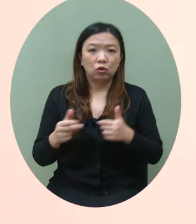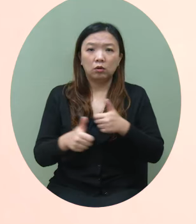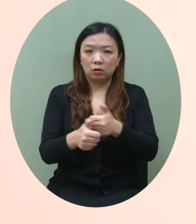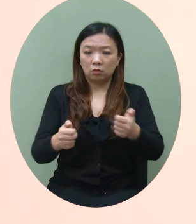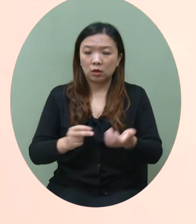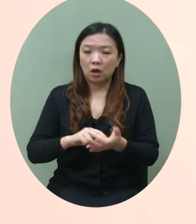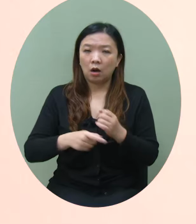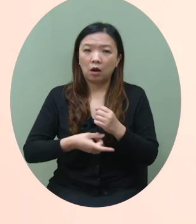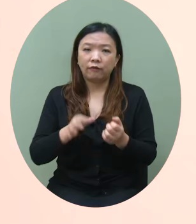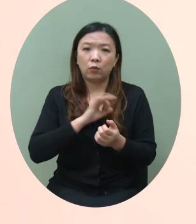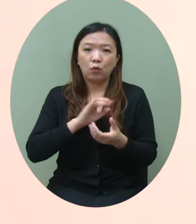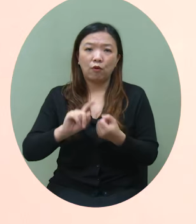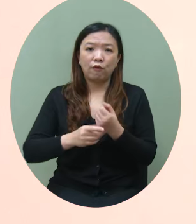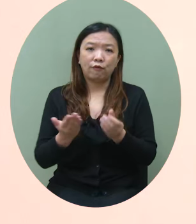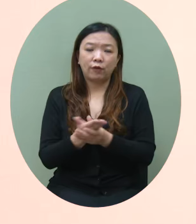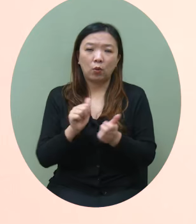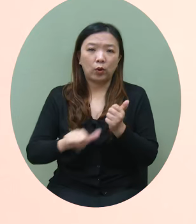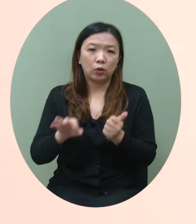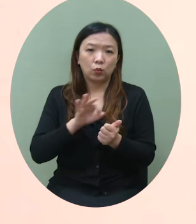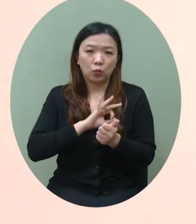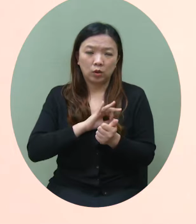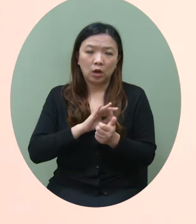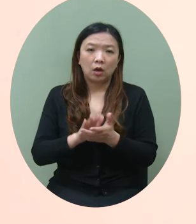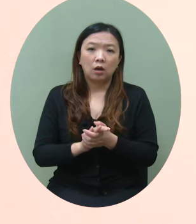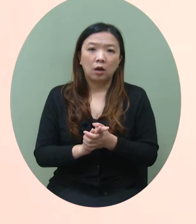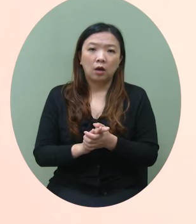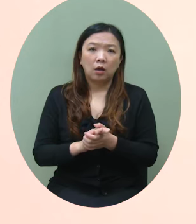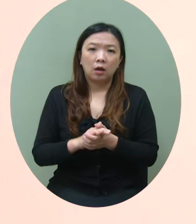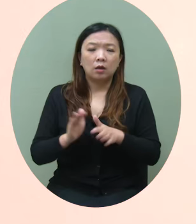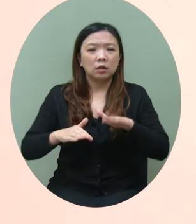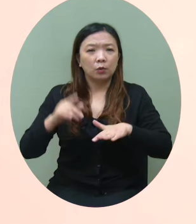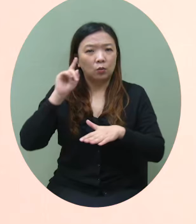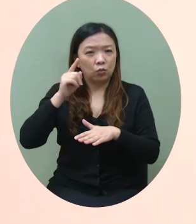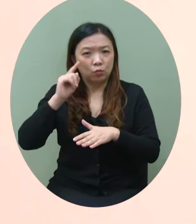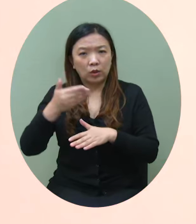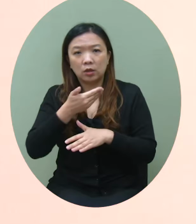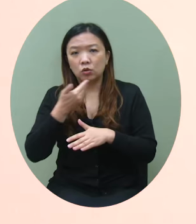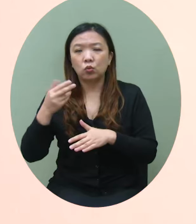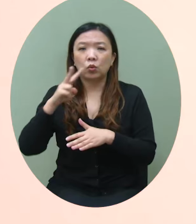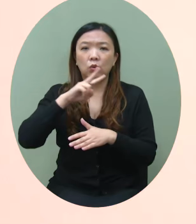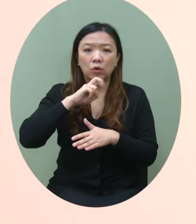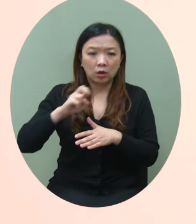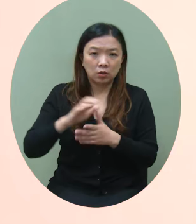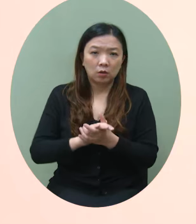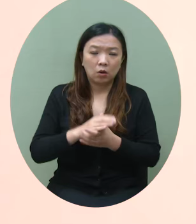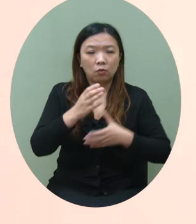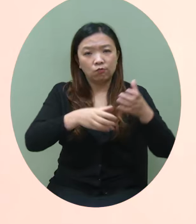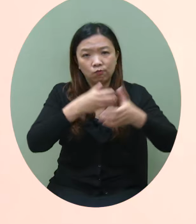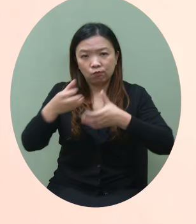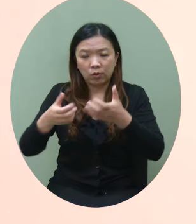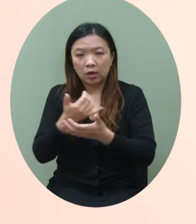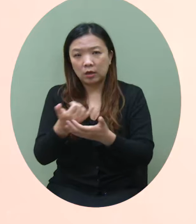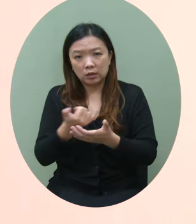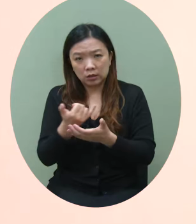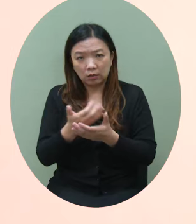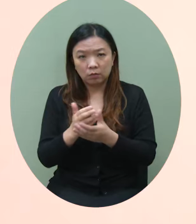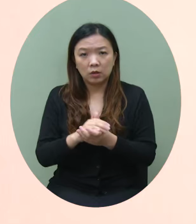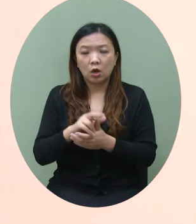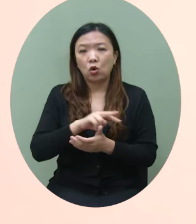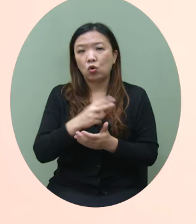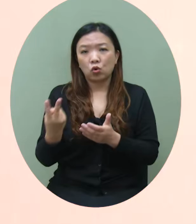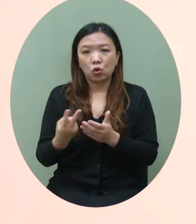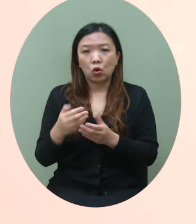法會的法案委員會是差不多每天上下午開會來審議這條完善選舉制度的